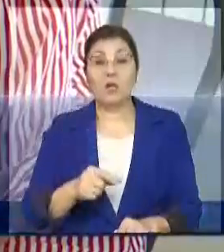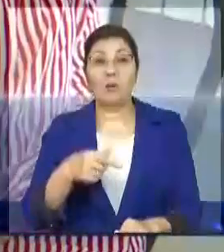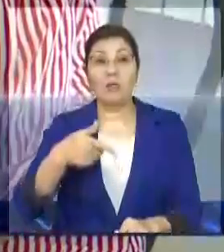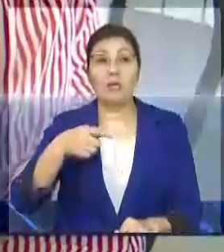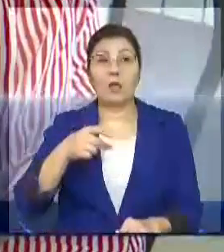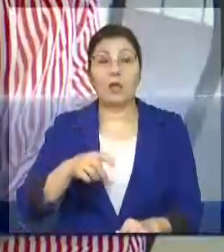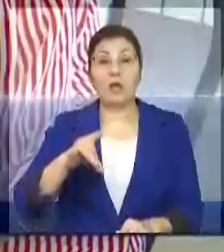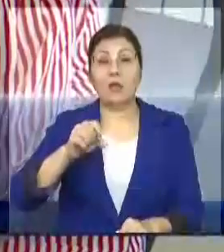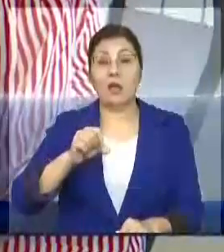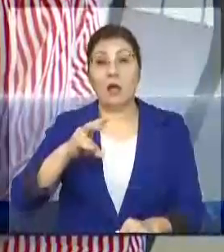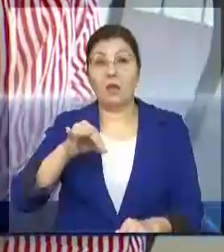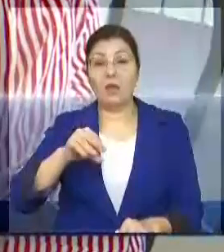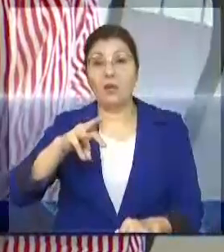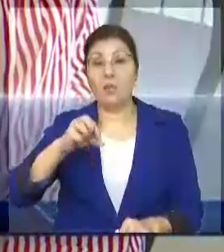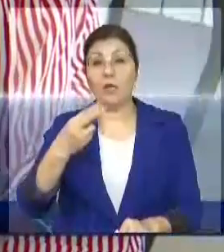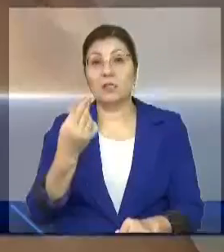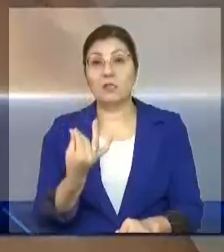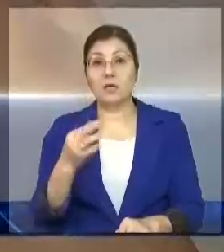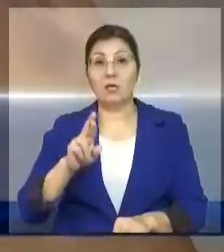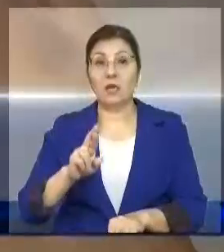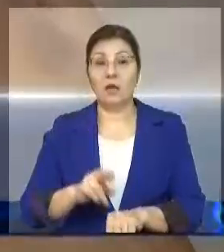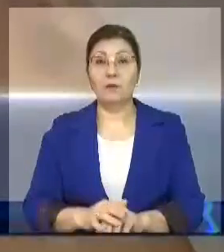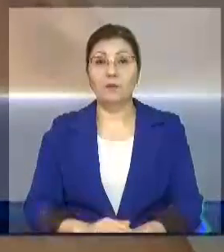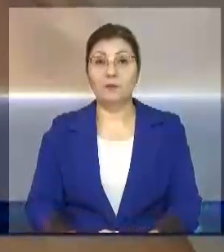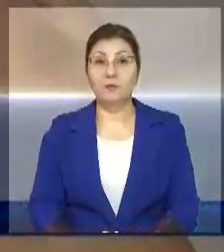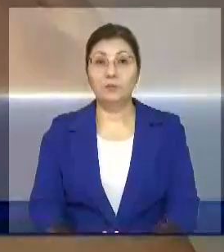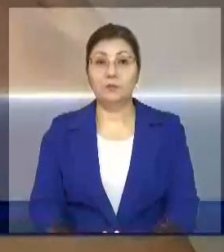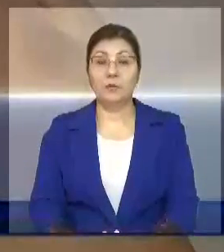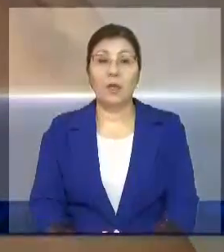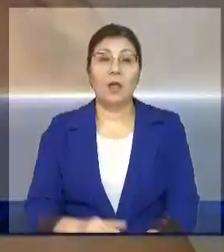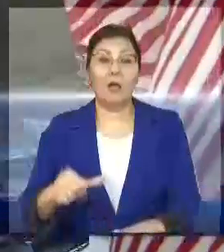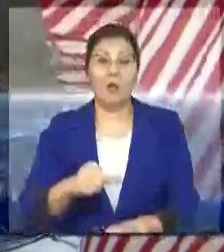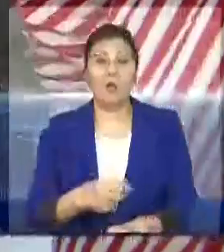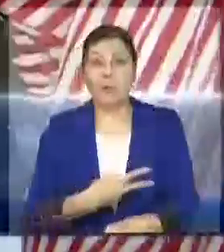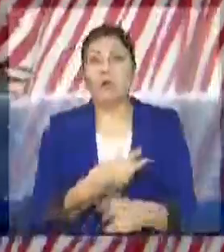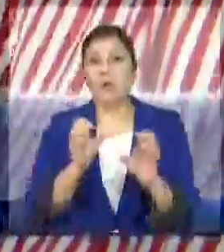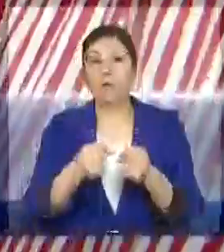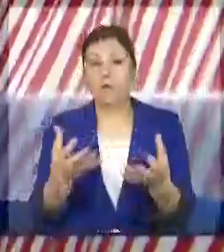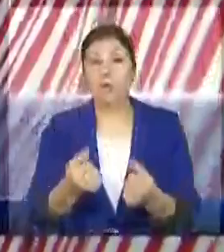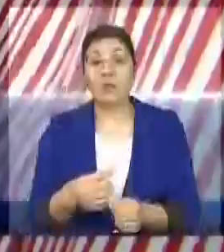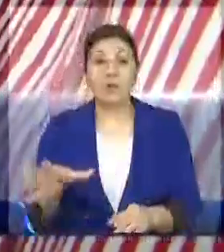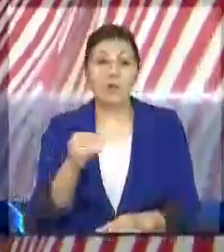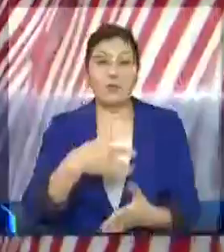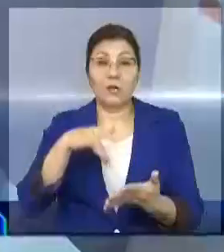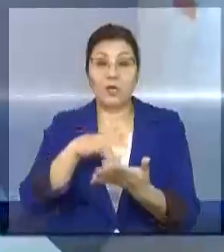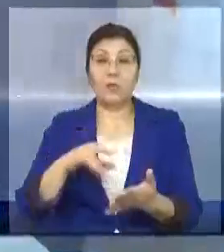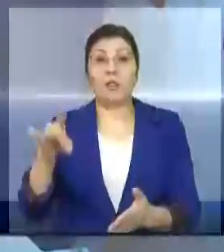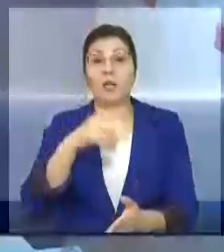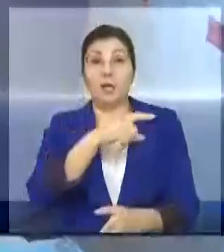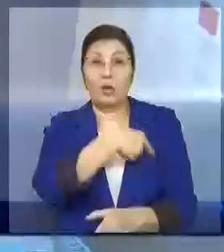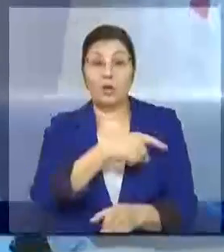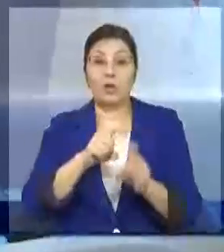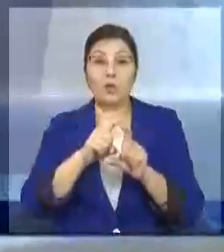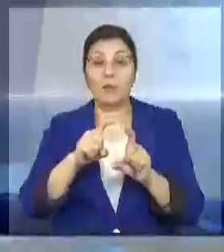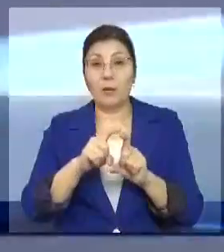против гриппа планируется вакцинировать 185 тысяч актюбинцев. Прививку можно получить во всех городах. Городских и районных поликлиниках